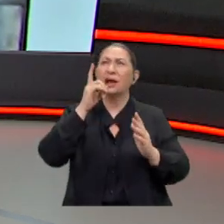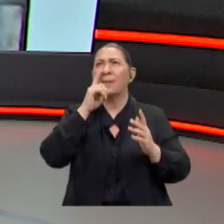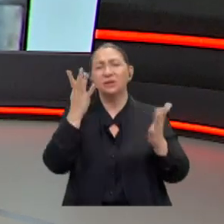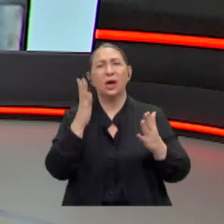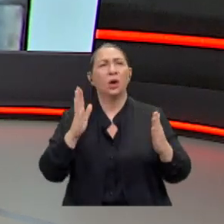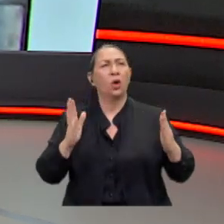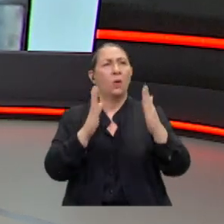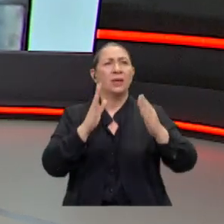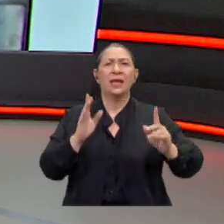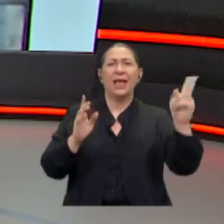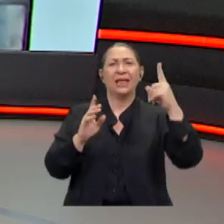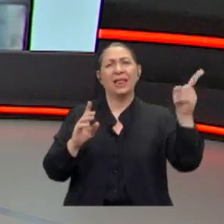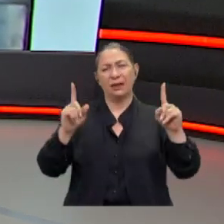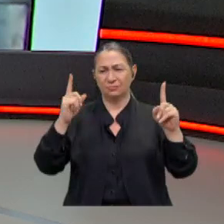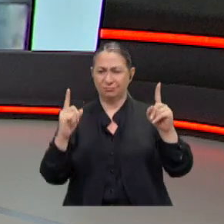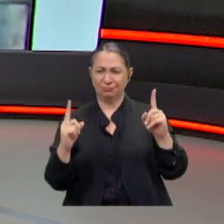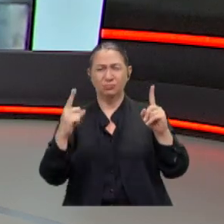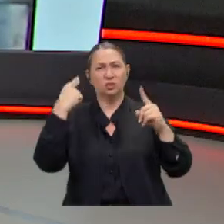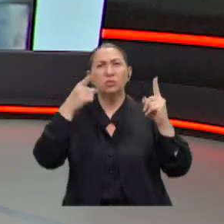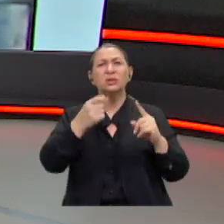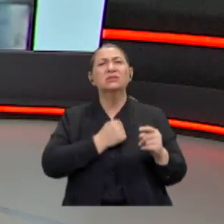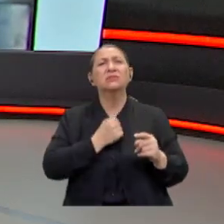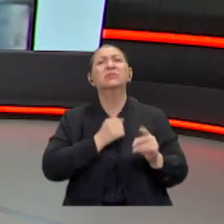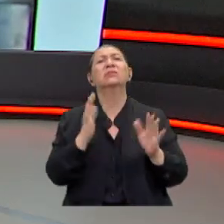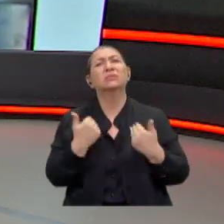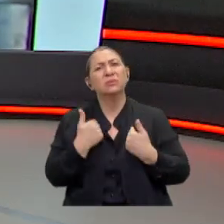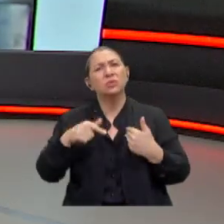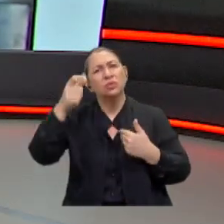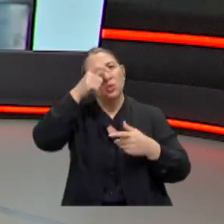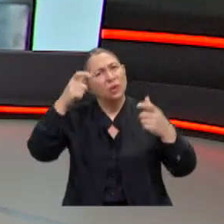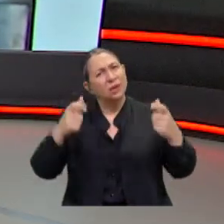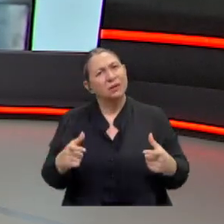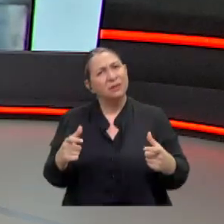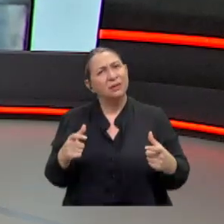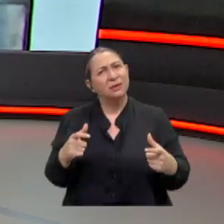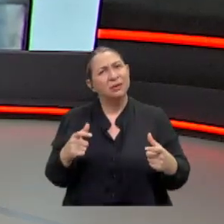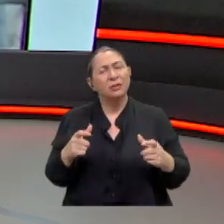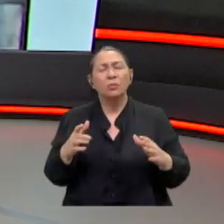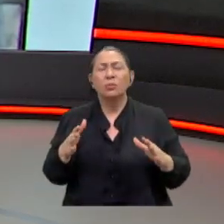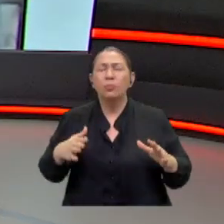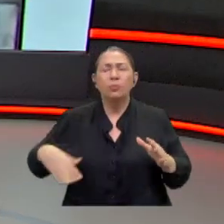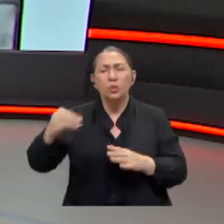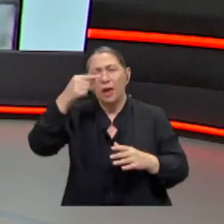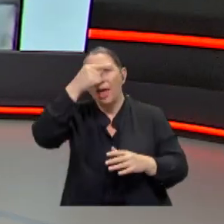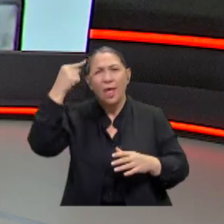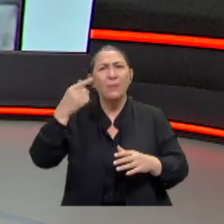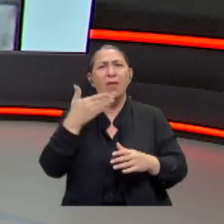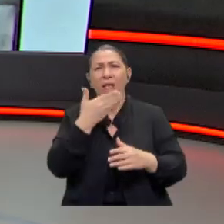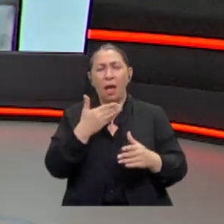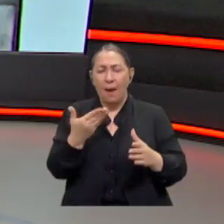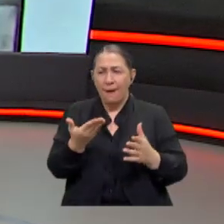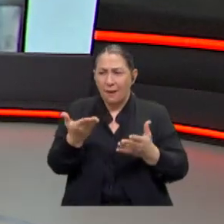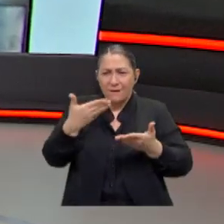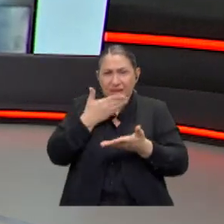muhalefet ve iktidar diye düşünelim bundan Sıkılmadın mı Biz ya bu ülkenin bütün imkânlarını kullanırken